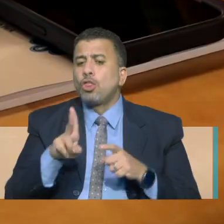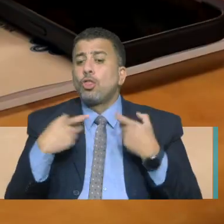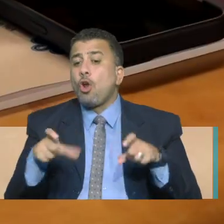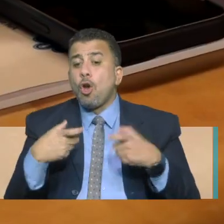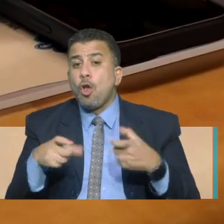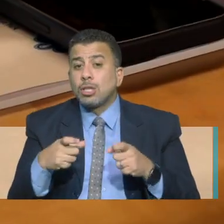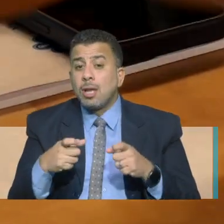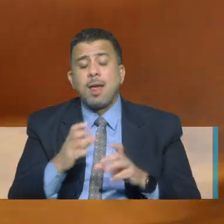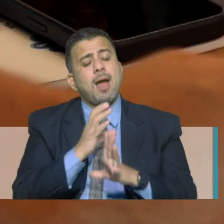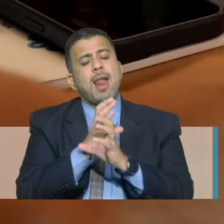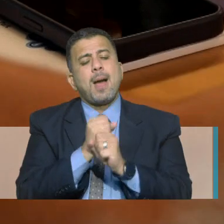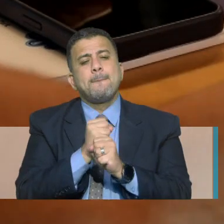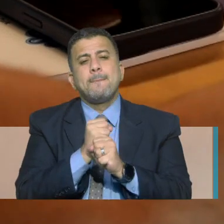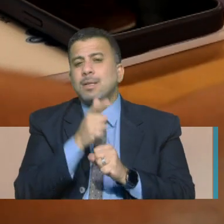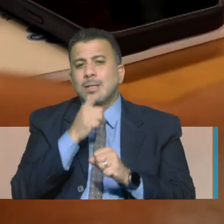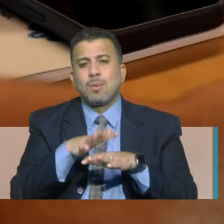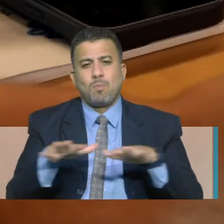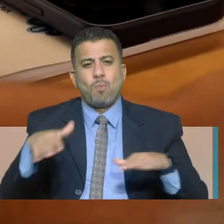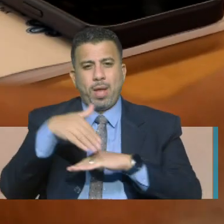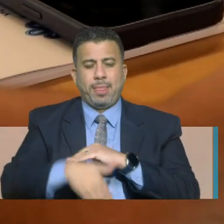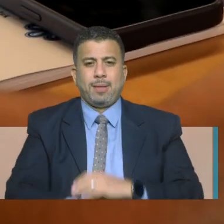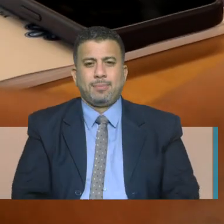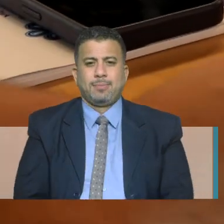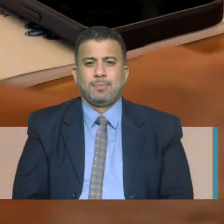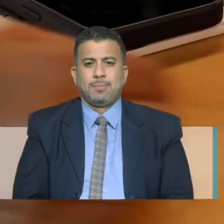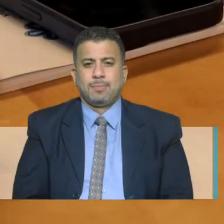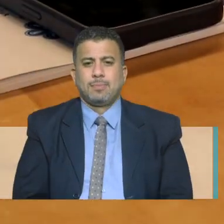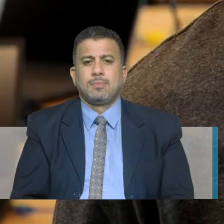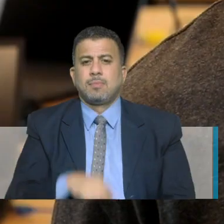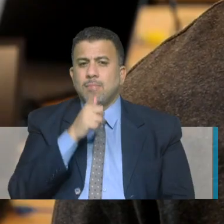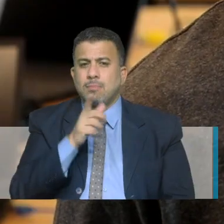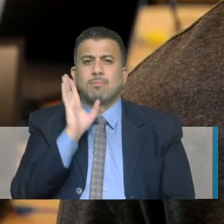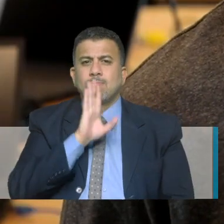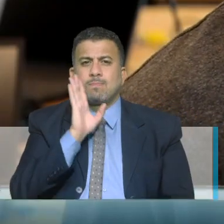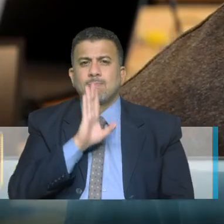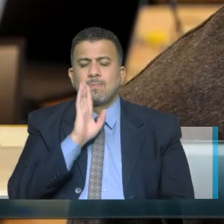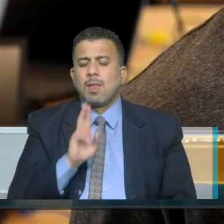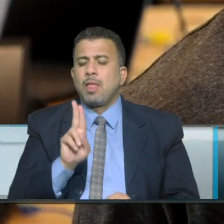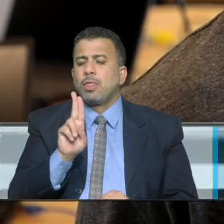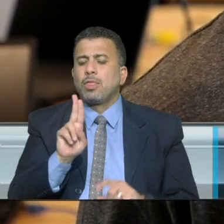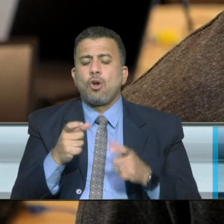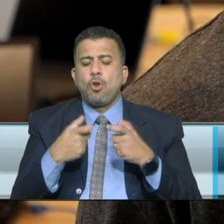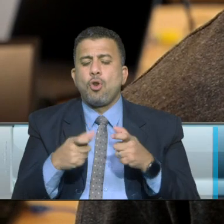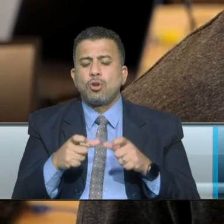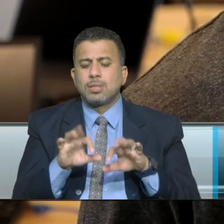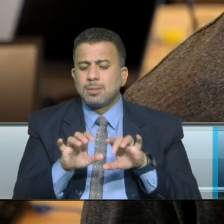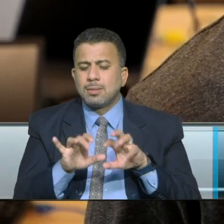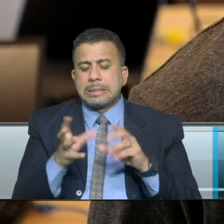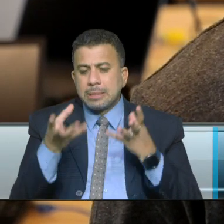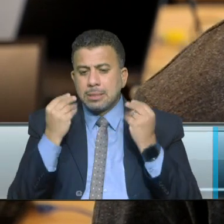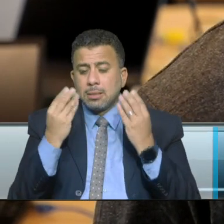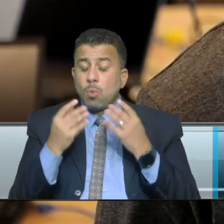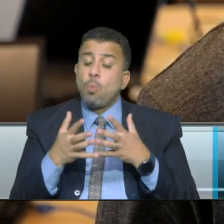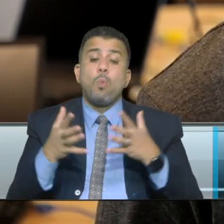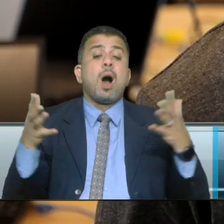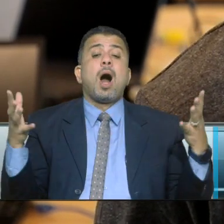التكنولوجيا لحماية المحيط. دخلت عشان أتعلم عن التكنولوجيا، ودخلت وتعلمنا وايد